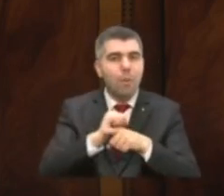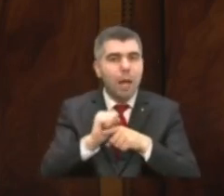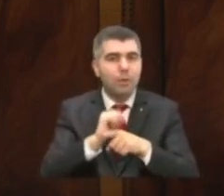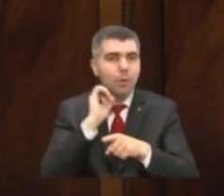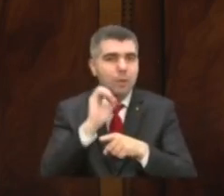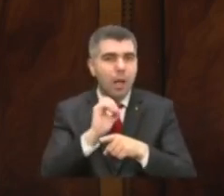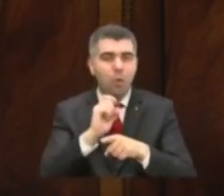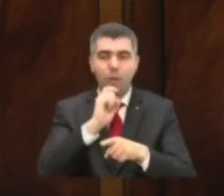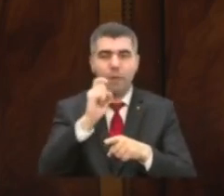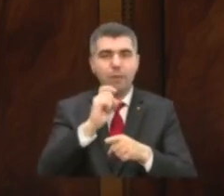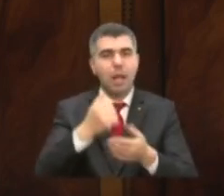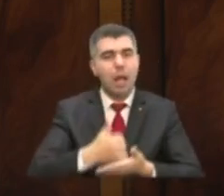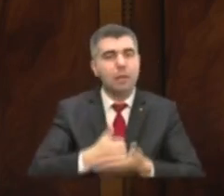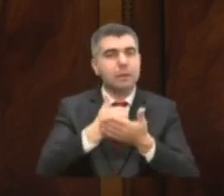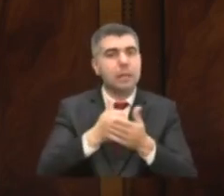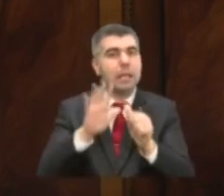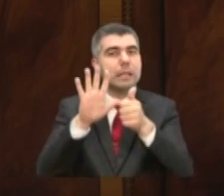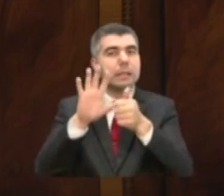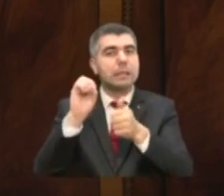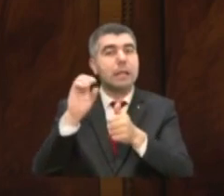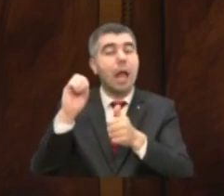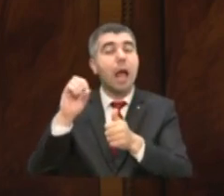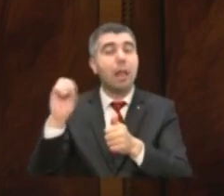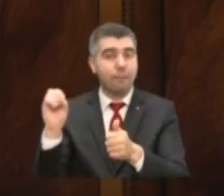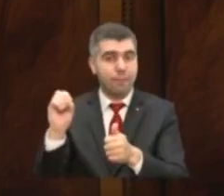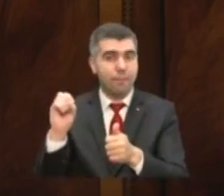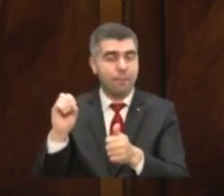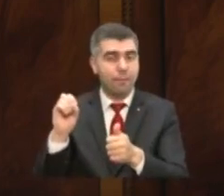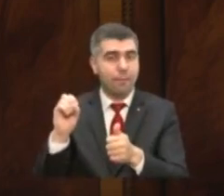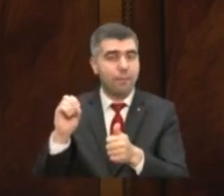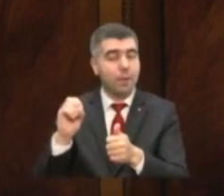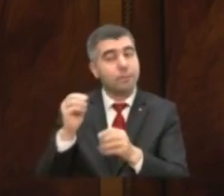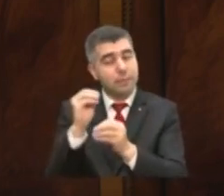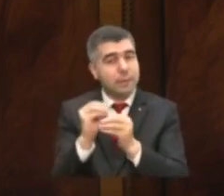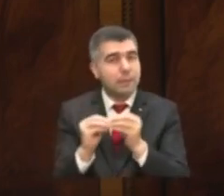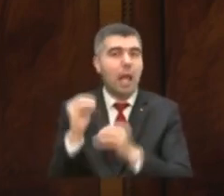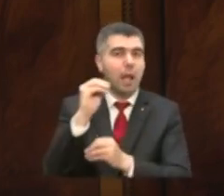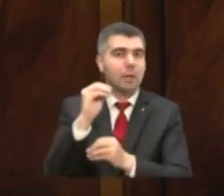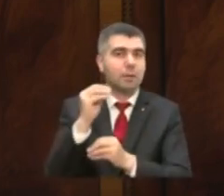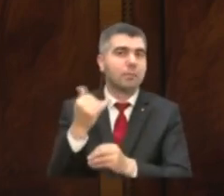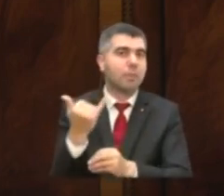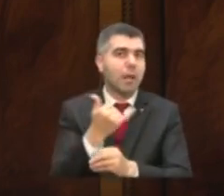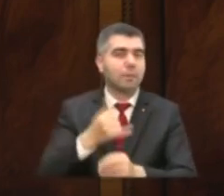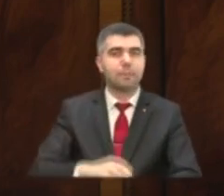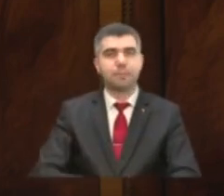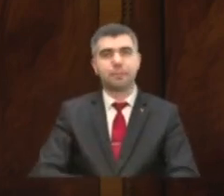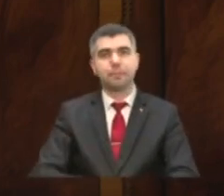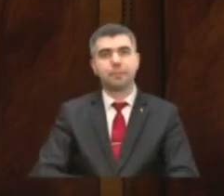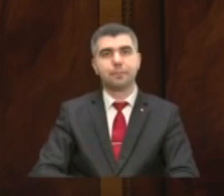المهني، 60,000 اللي تكلمتي عليها غير كافية وسيبقى دائما الخصاص.